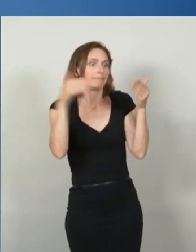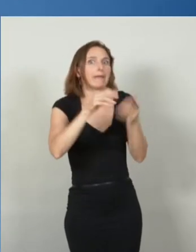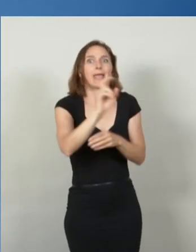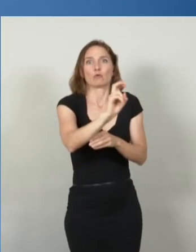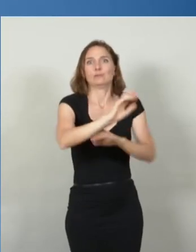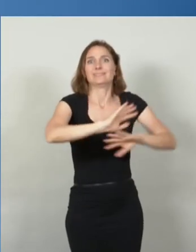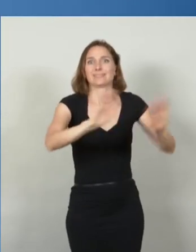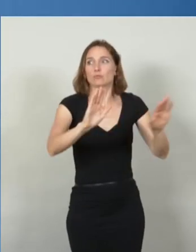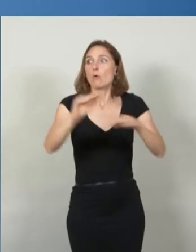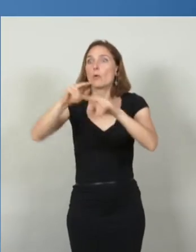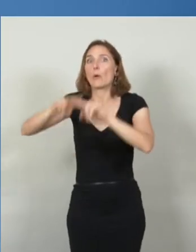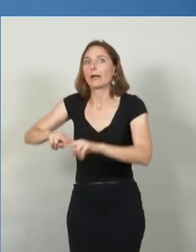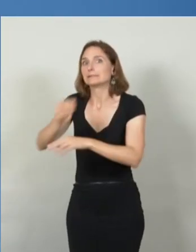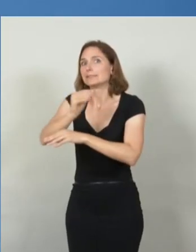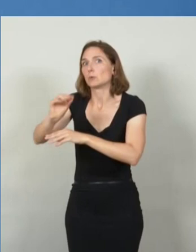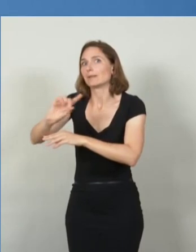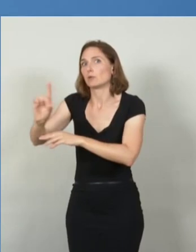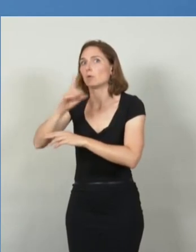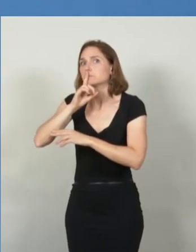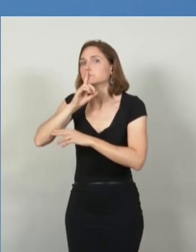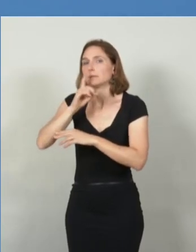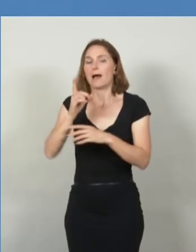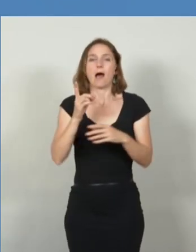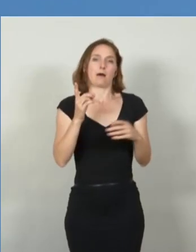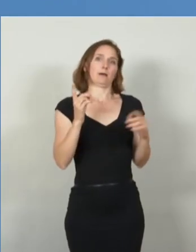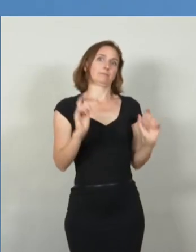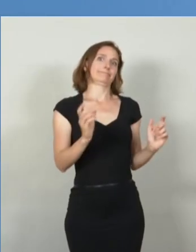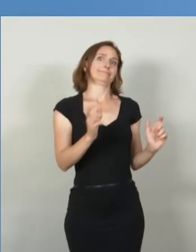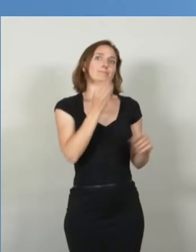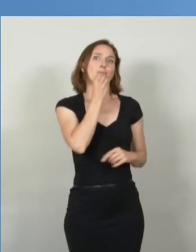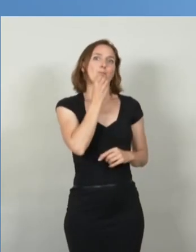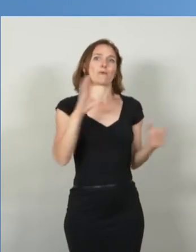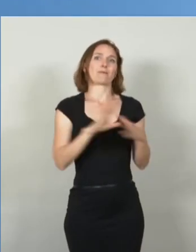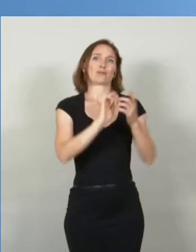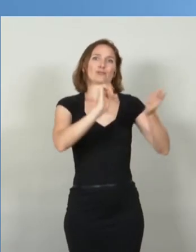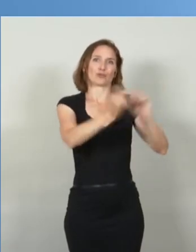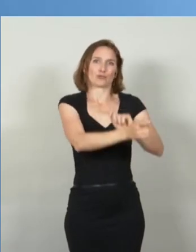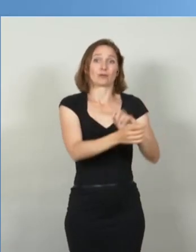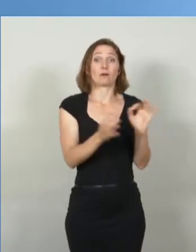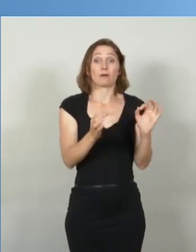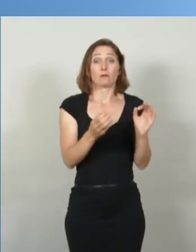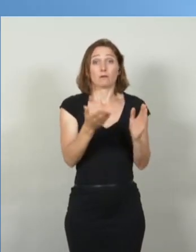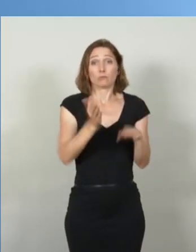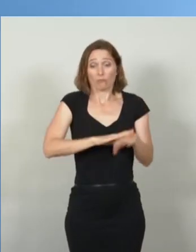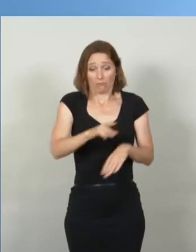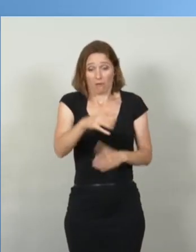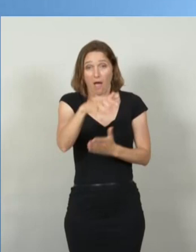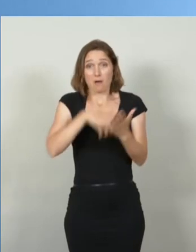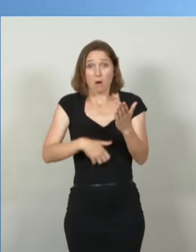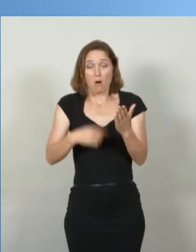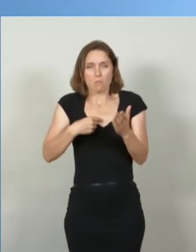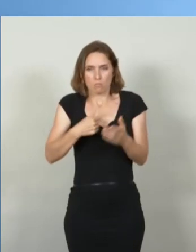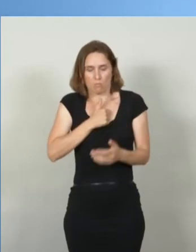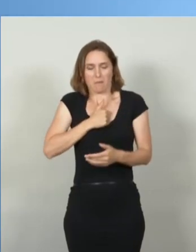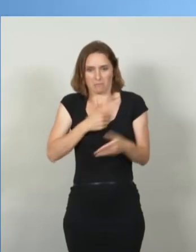on ne parlait plus de la sécurité tout récemment par exemple puisque c'est l'exemple que prenait le rapport lui-même moi je sais pas obsédé par la sécurité